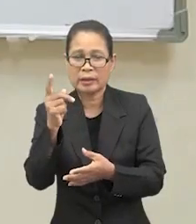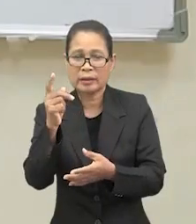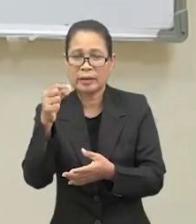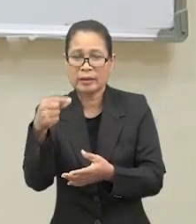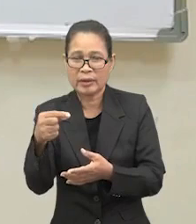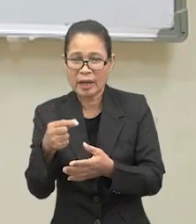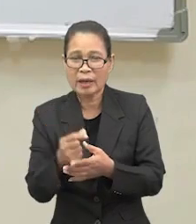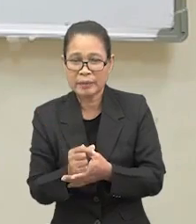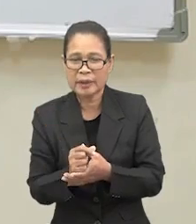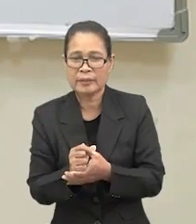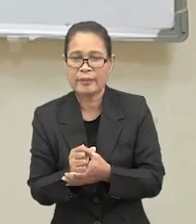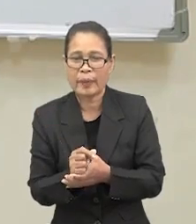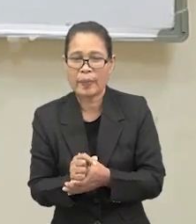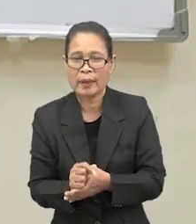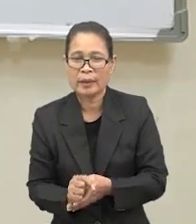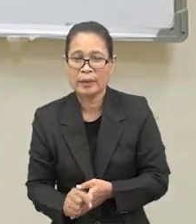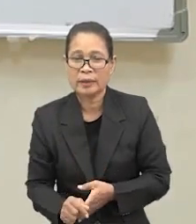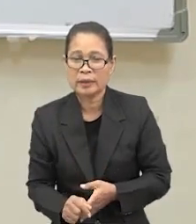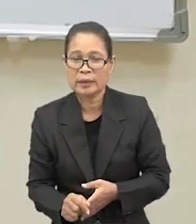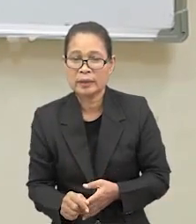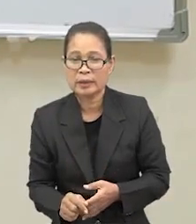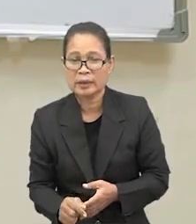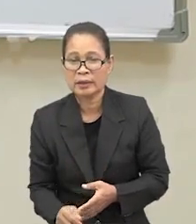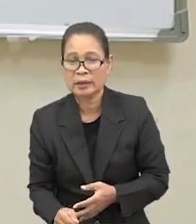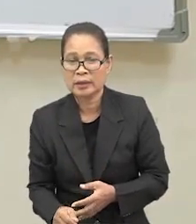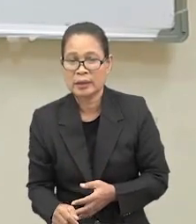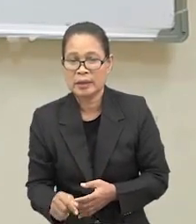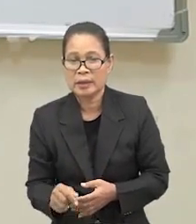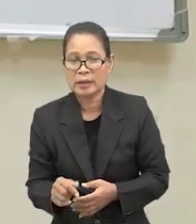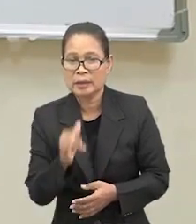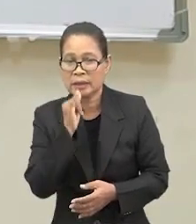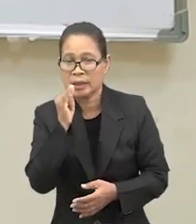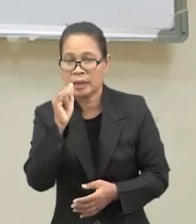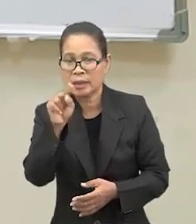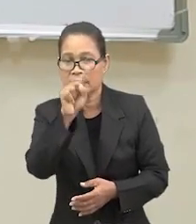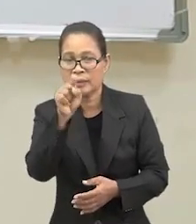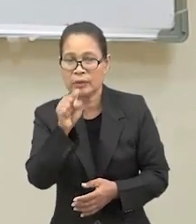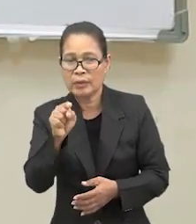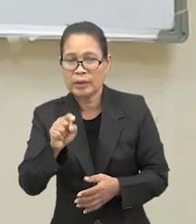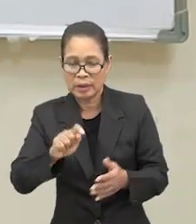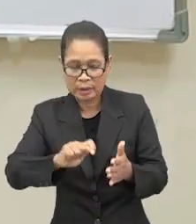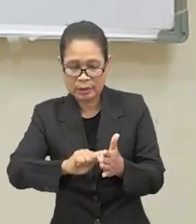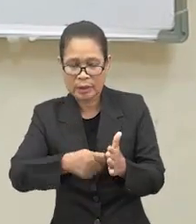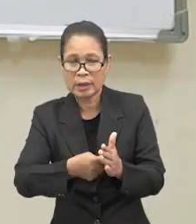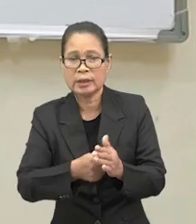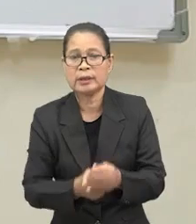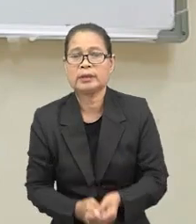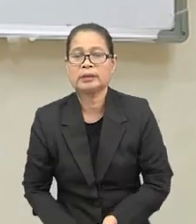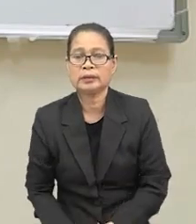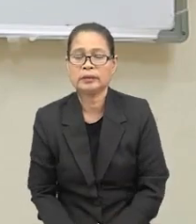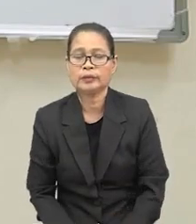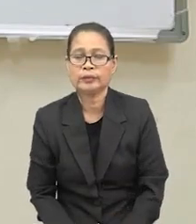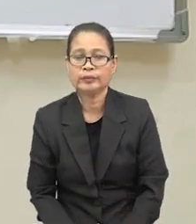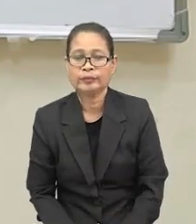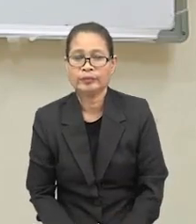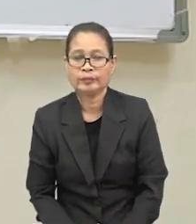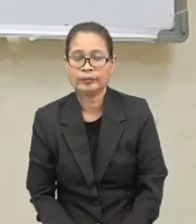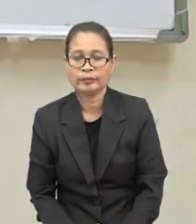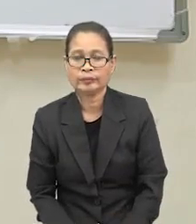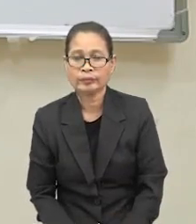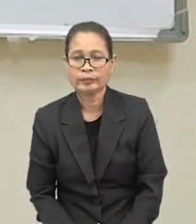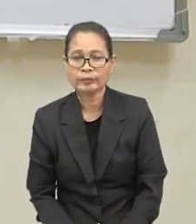cứ chìa vậy. Là ba mùi nâng, cứ áo chung một hà chía. Xâm nô, con lử.